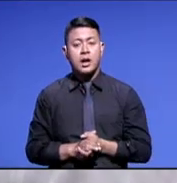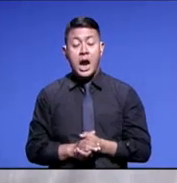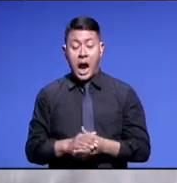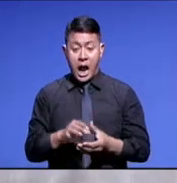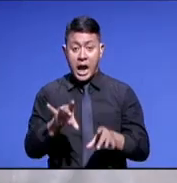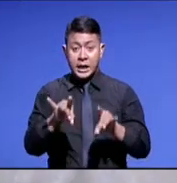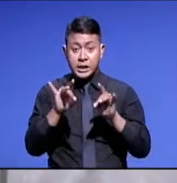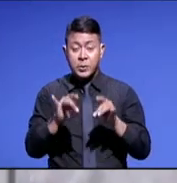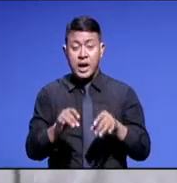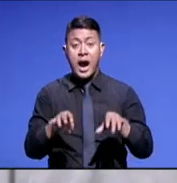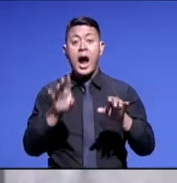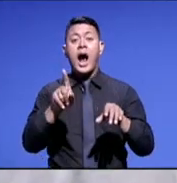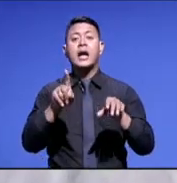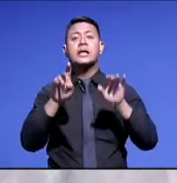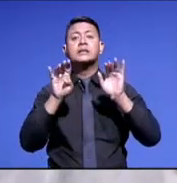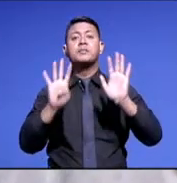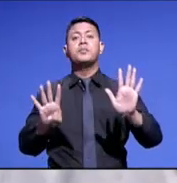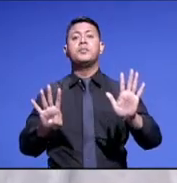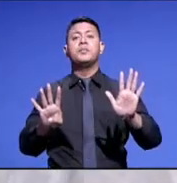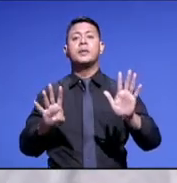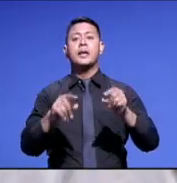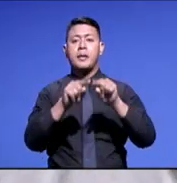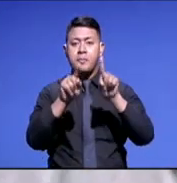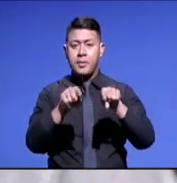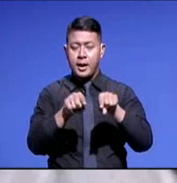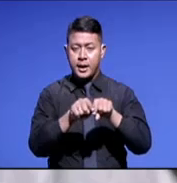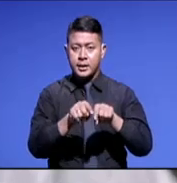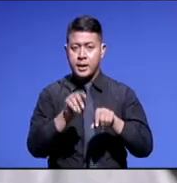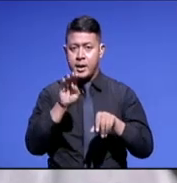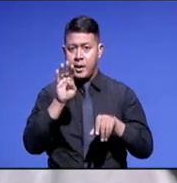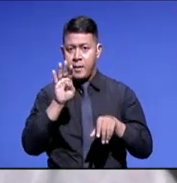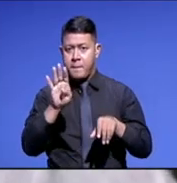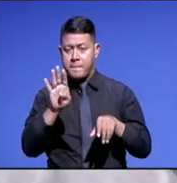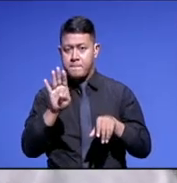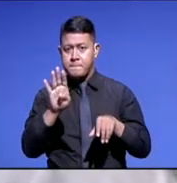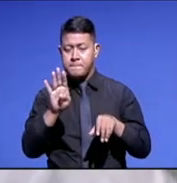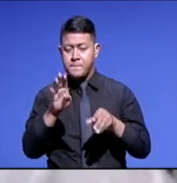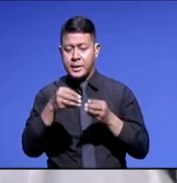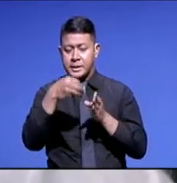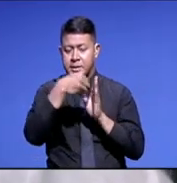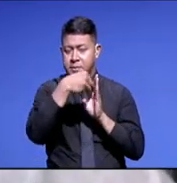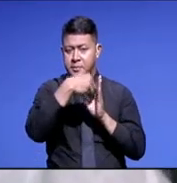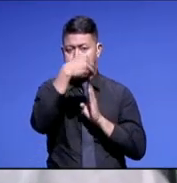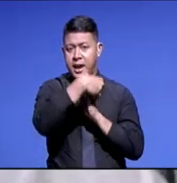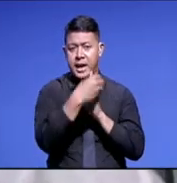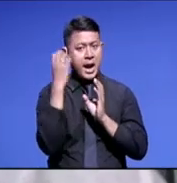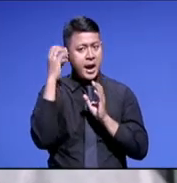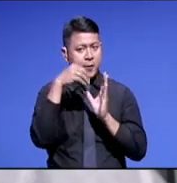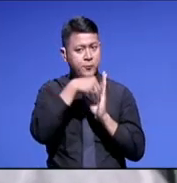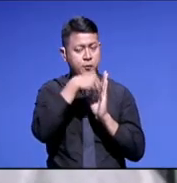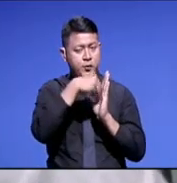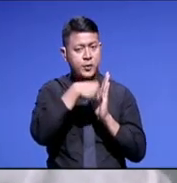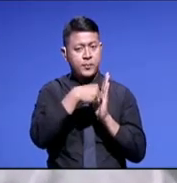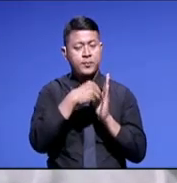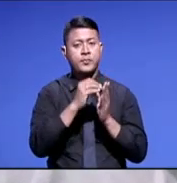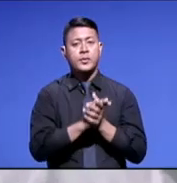ditemukan ada 9 paket yang 4 paketnya diselipkan di belakang HP-nya, kemudian yang 5 di